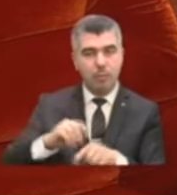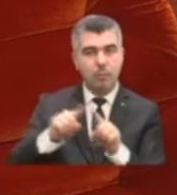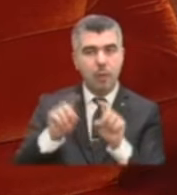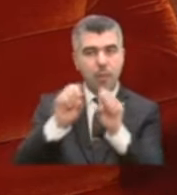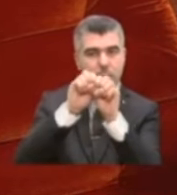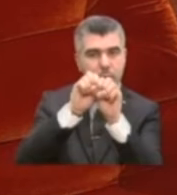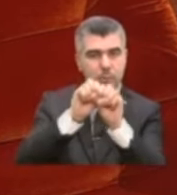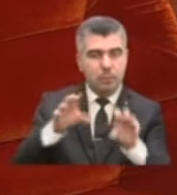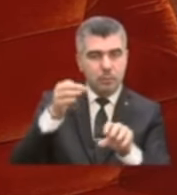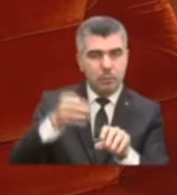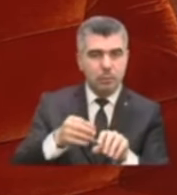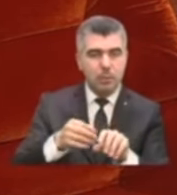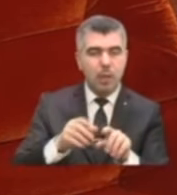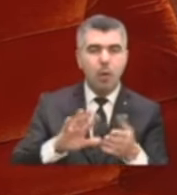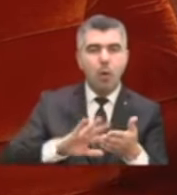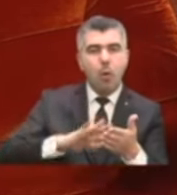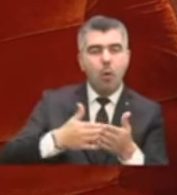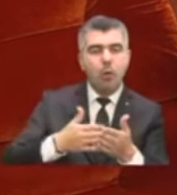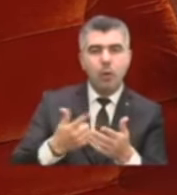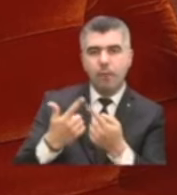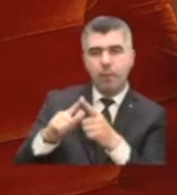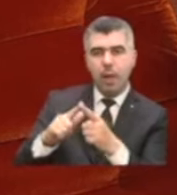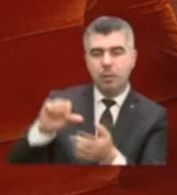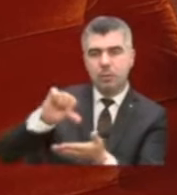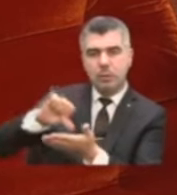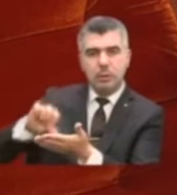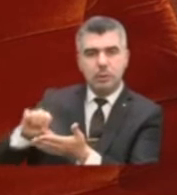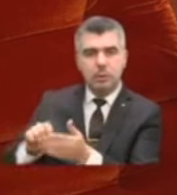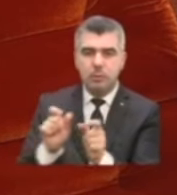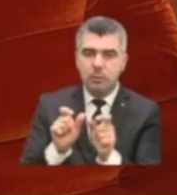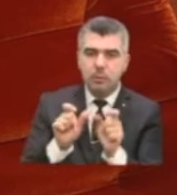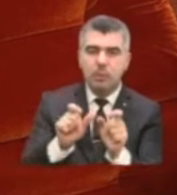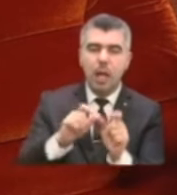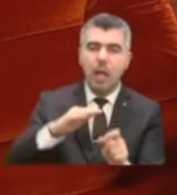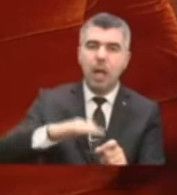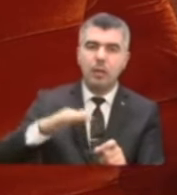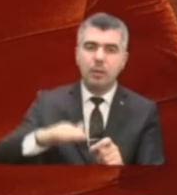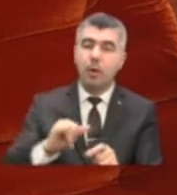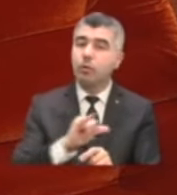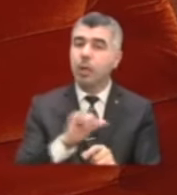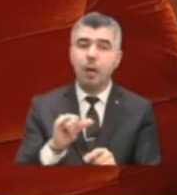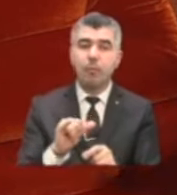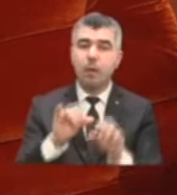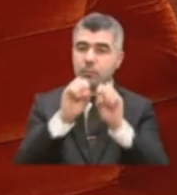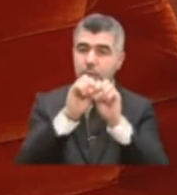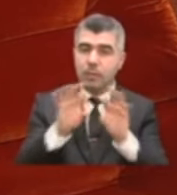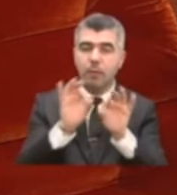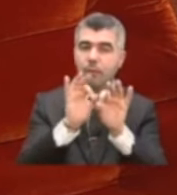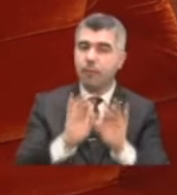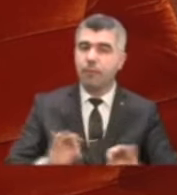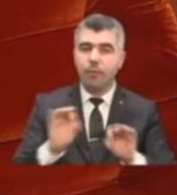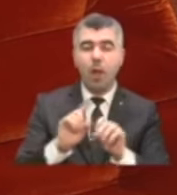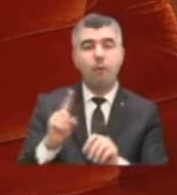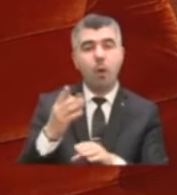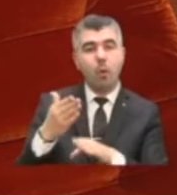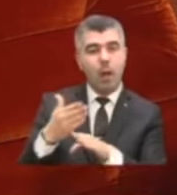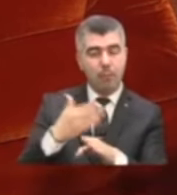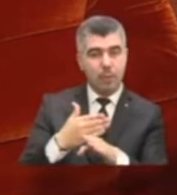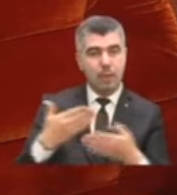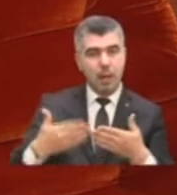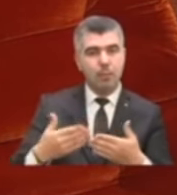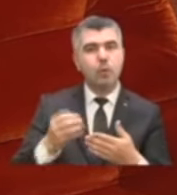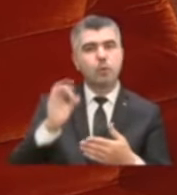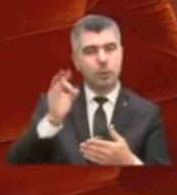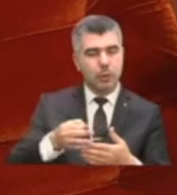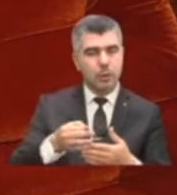بتعميم الاجهزه الترابيه المندمجه لحمايه الطفوله، ما كانتش معممه، دابا معممه في جميع جهات المملكه.